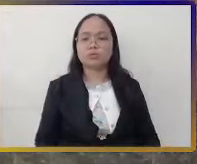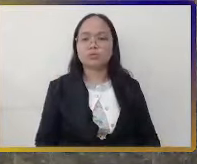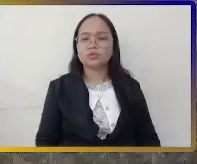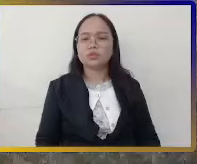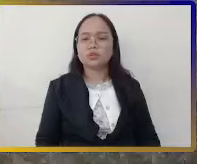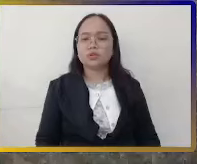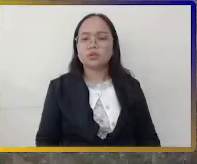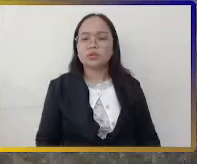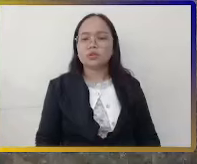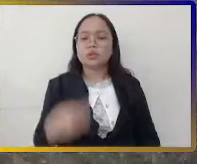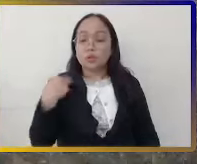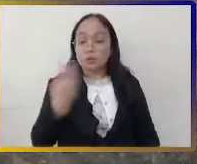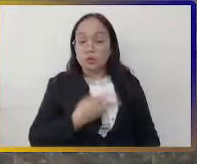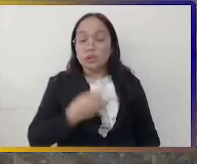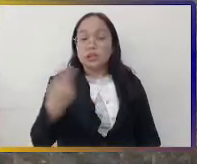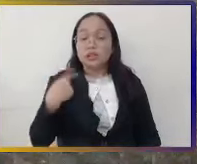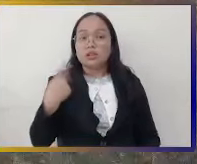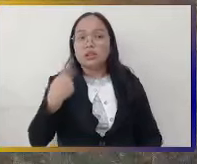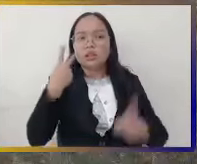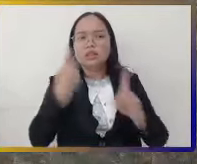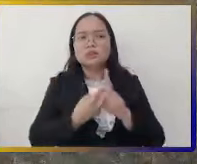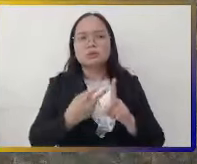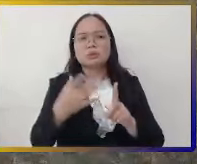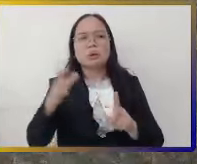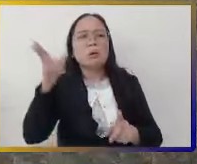Nakikinig tayo sa mockings,